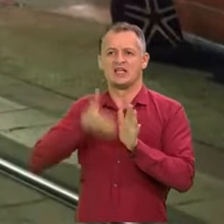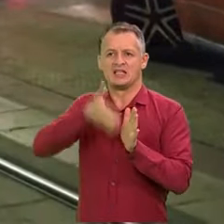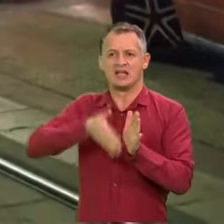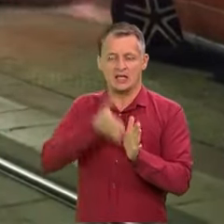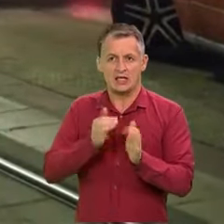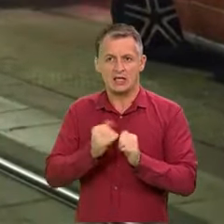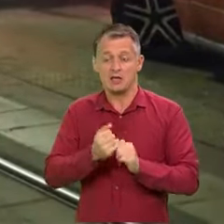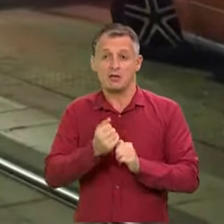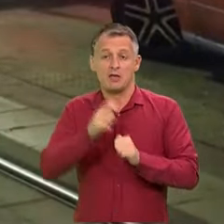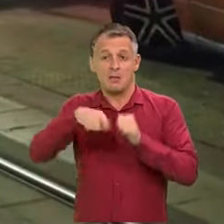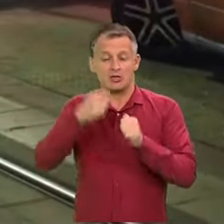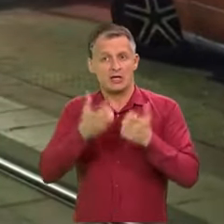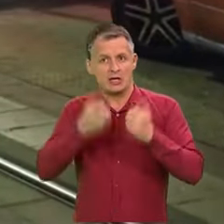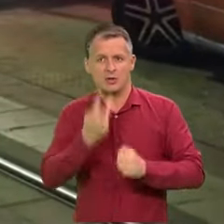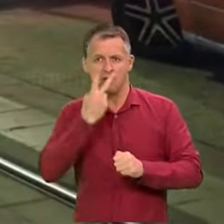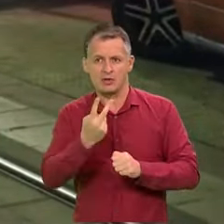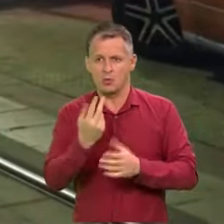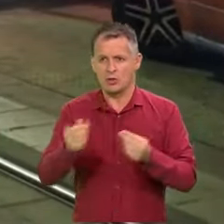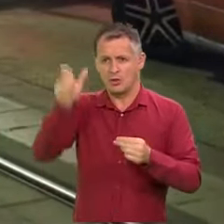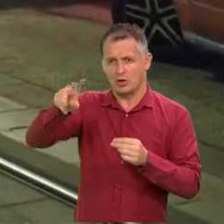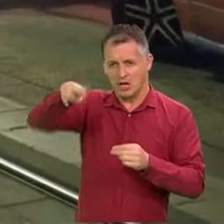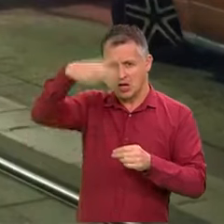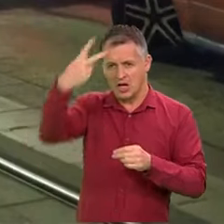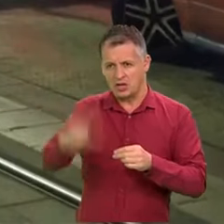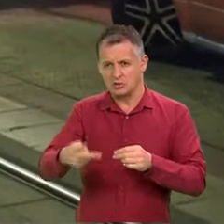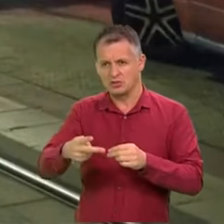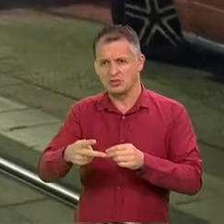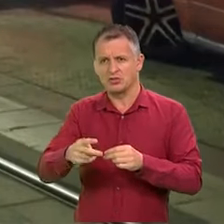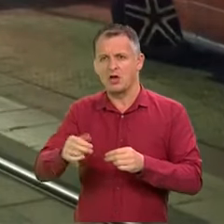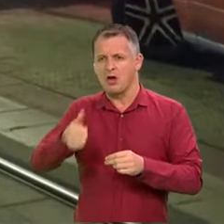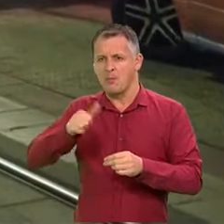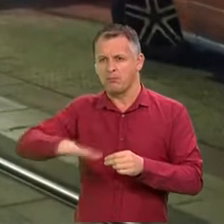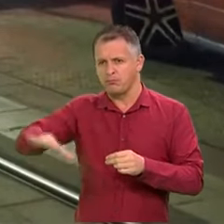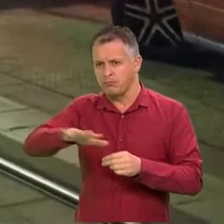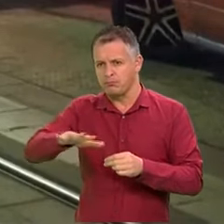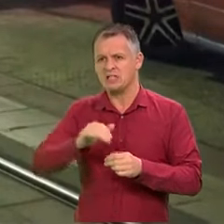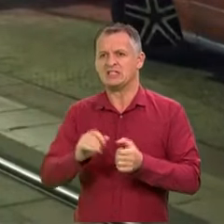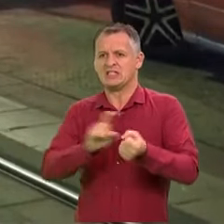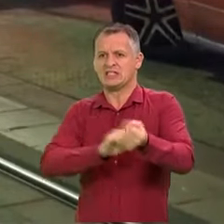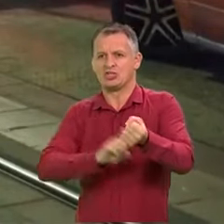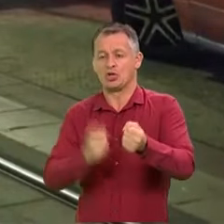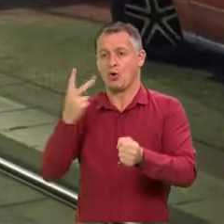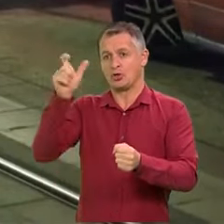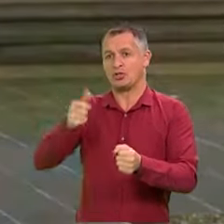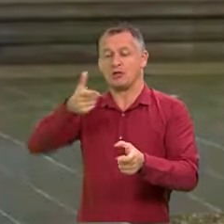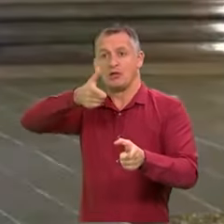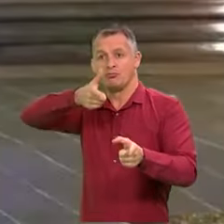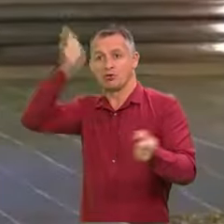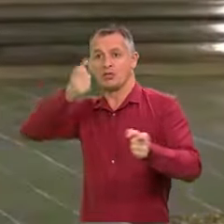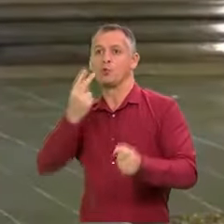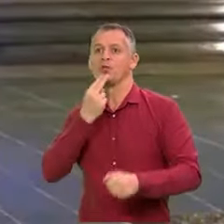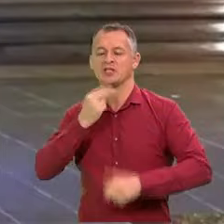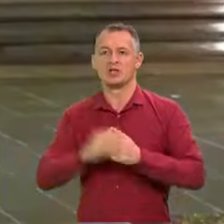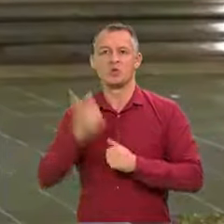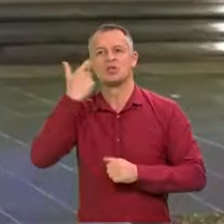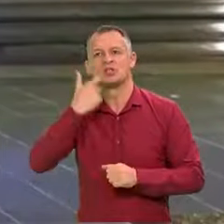Imaginile sunt greu de privit. Se pot vedea mai mulți oameni întinși pe jos, în bălți de sânge. Cei doi presupuși teroriști au fost împușcați mortal de